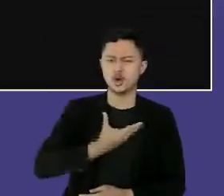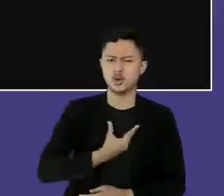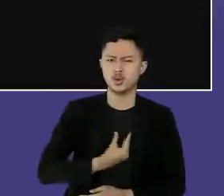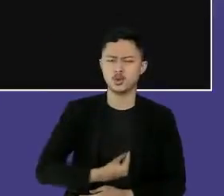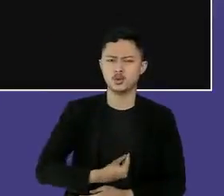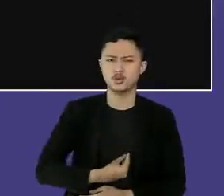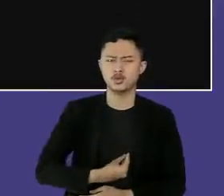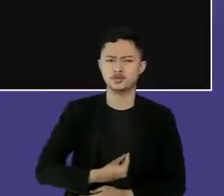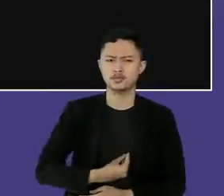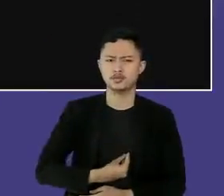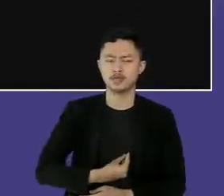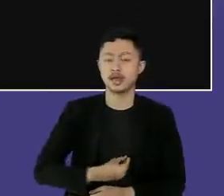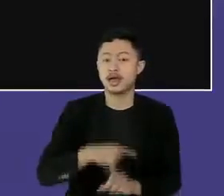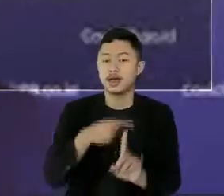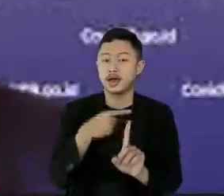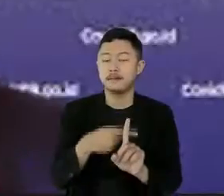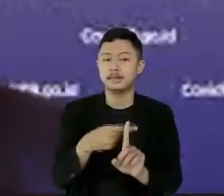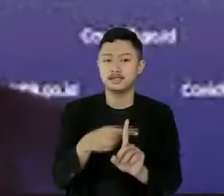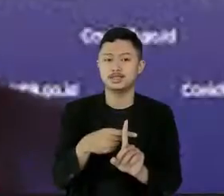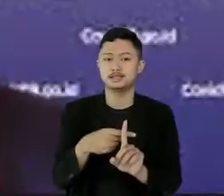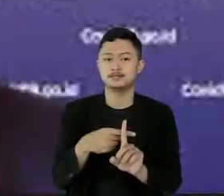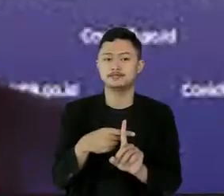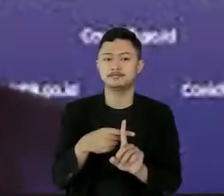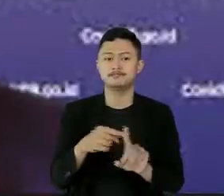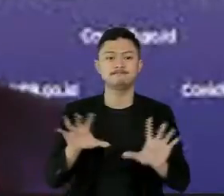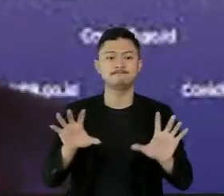dan tentunya